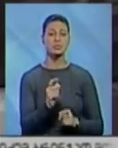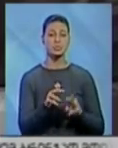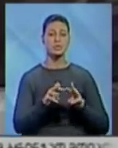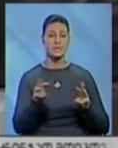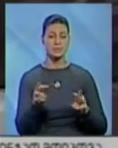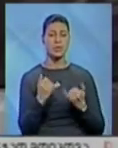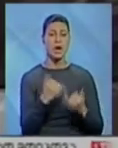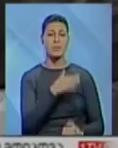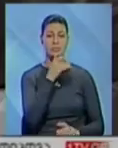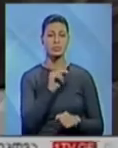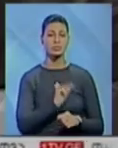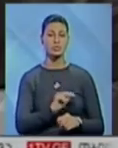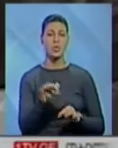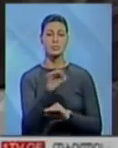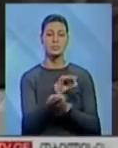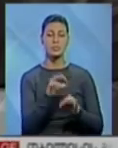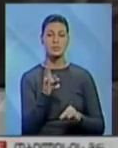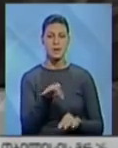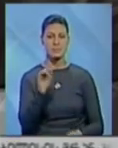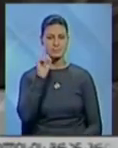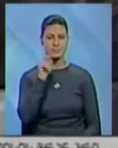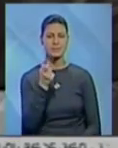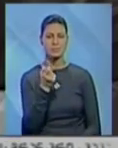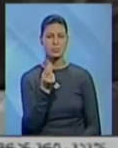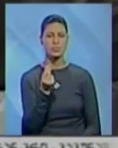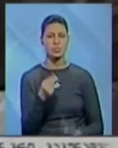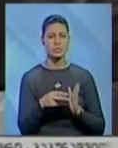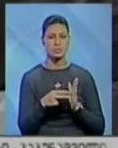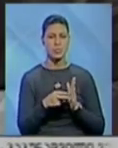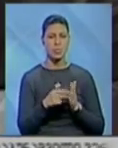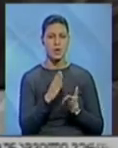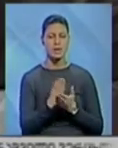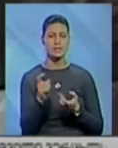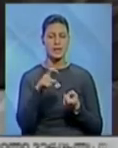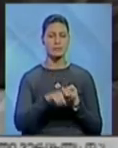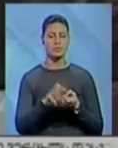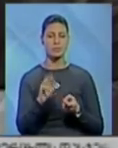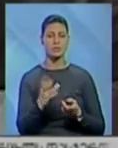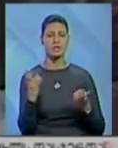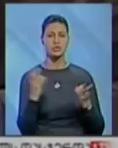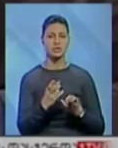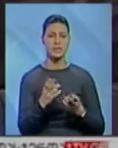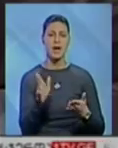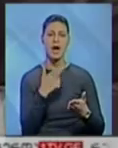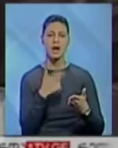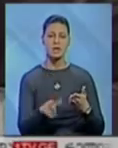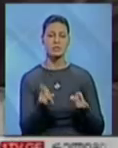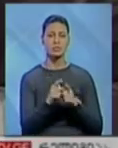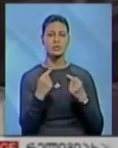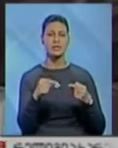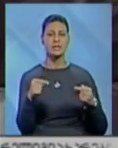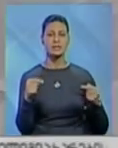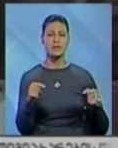ამჟამადაც მუშაობს ამ პროექტზე, მაგრამ მოგეხსენებათ, ეს გარკვეულ ხარჯებთან არის დაკავშირებული და სჭირდება ხარჯსაღრიცხვა, ასევე